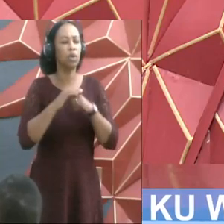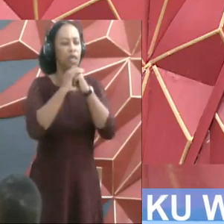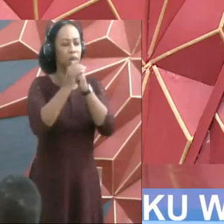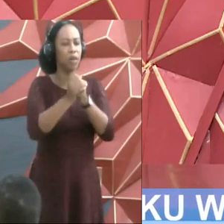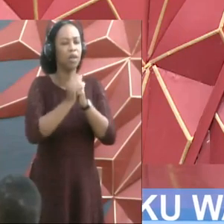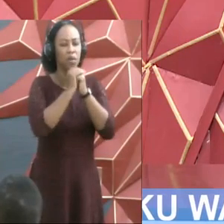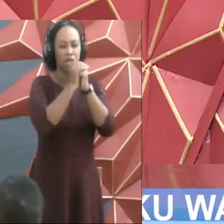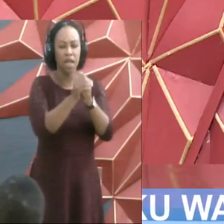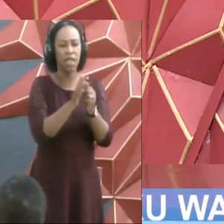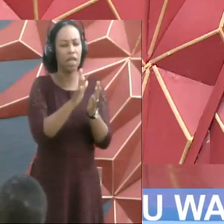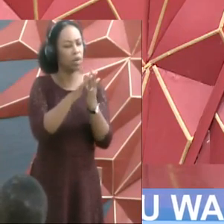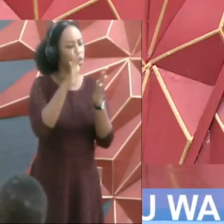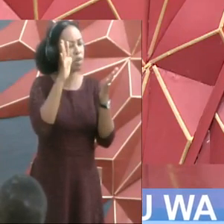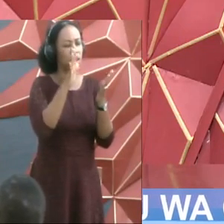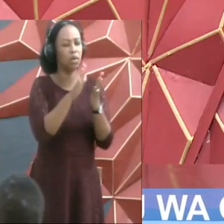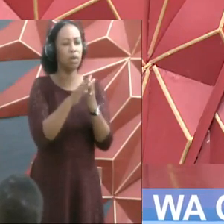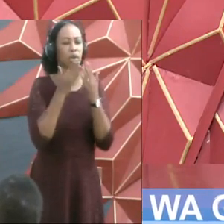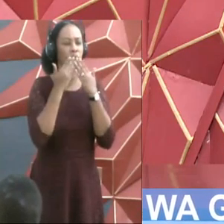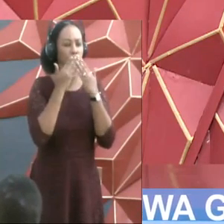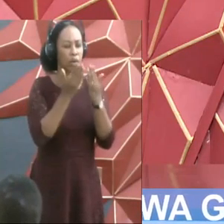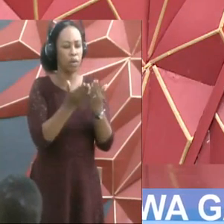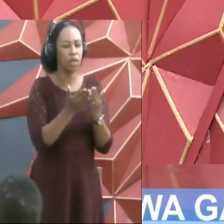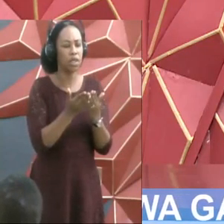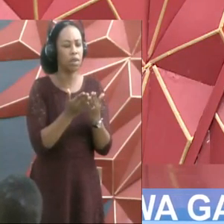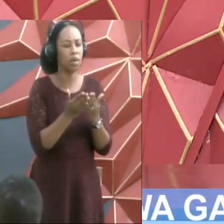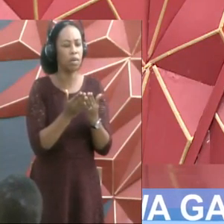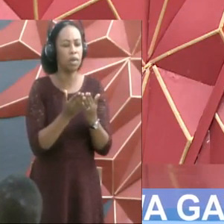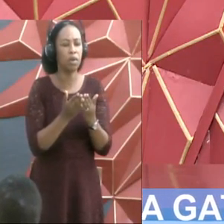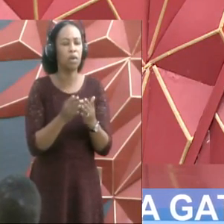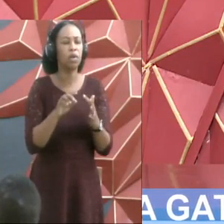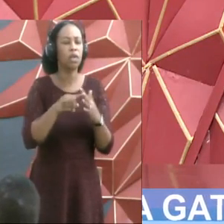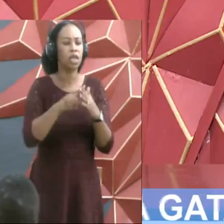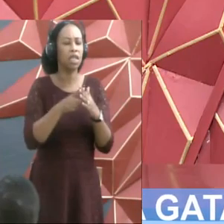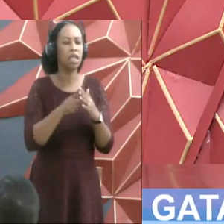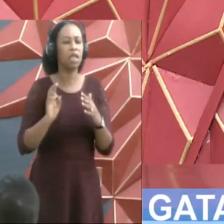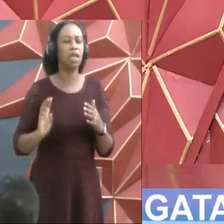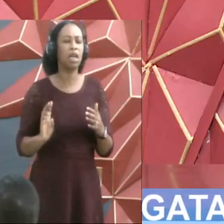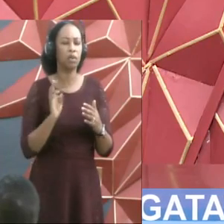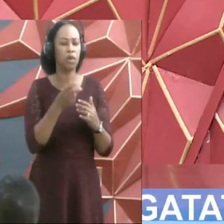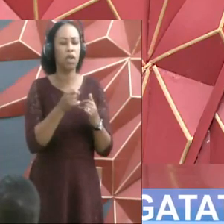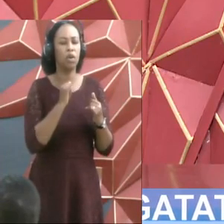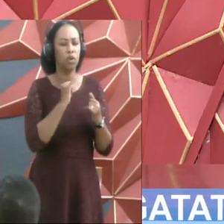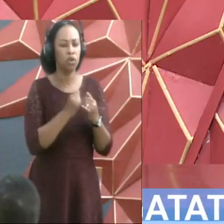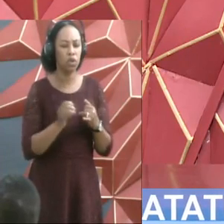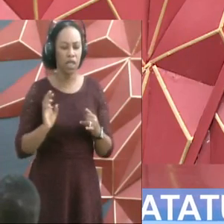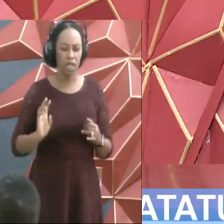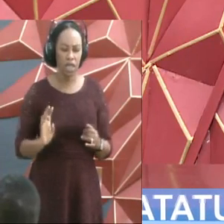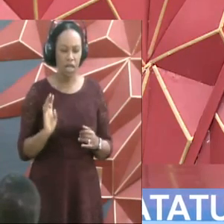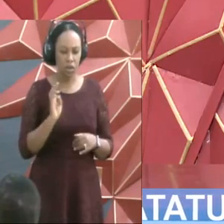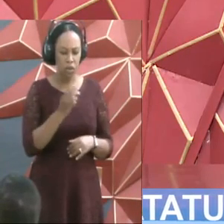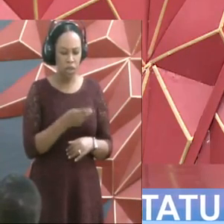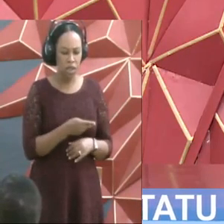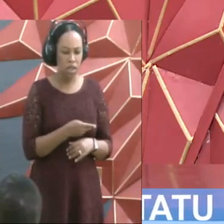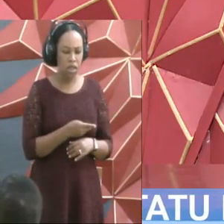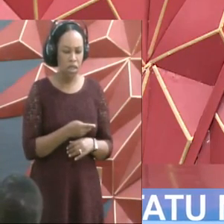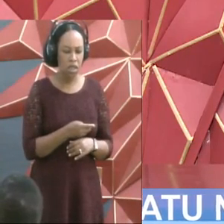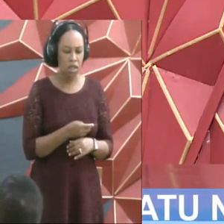Uhimbazwe. Sois loué. Urakoze. Merci. Tangirane natwe, urangizanye natwe. Commence avec nous et termine avec